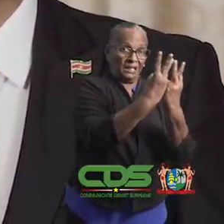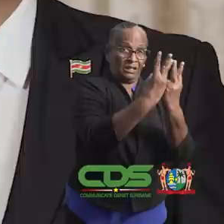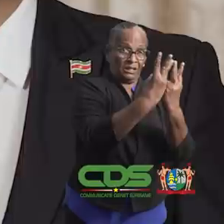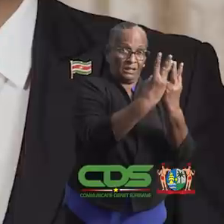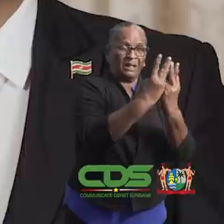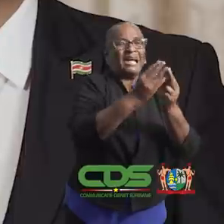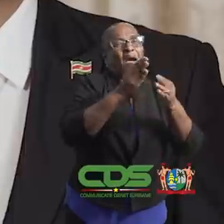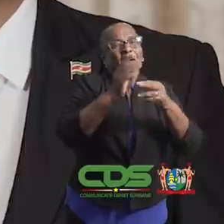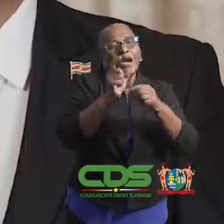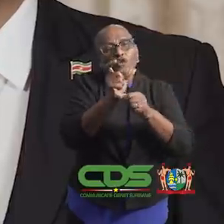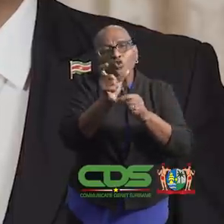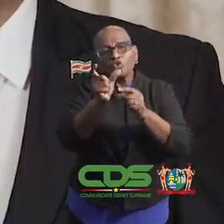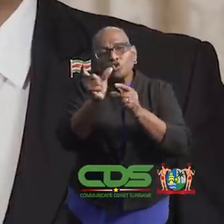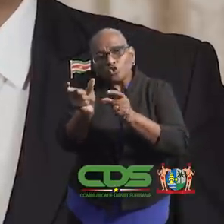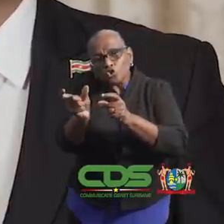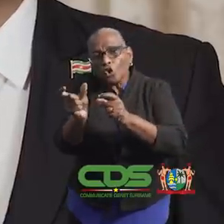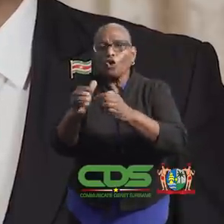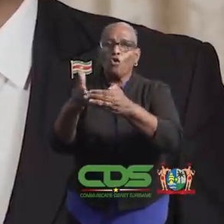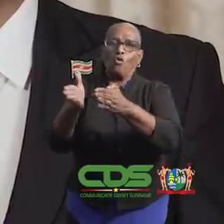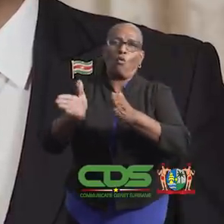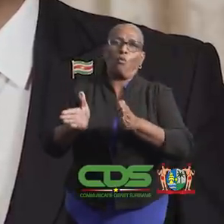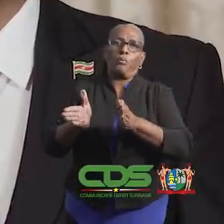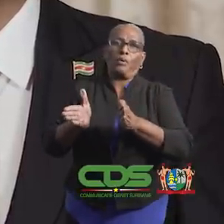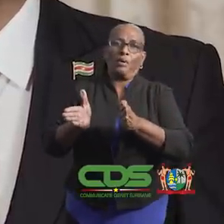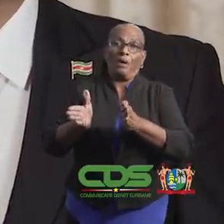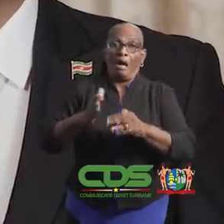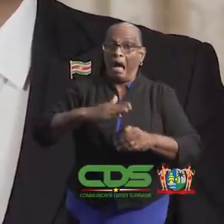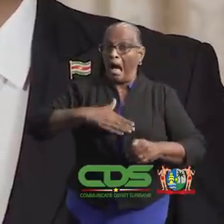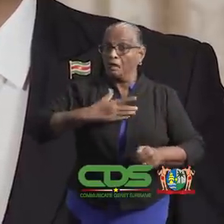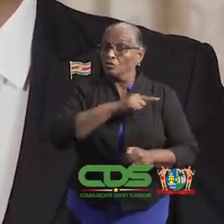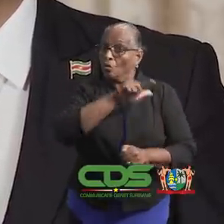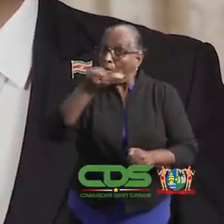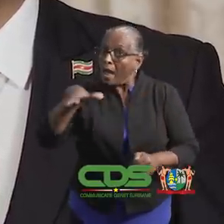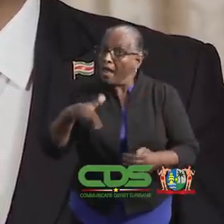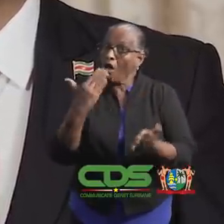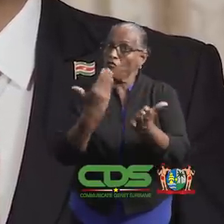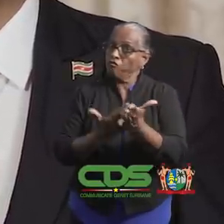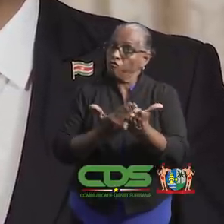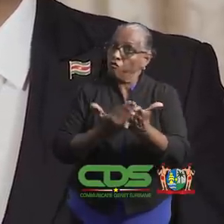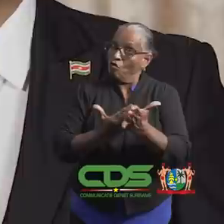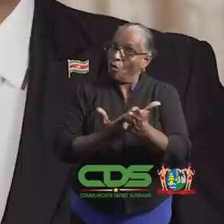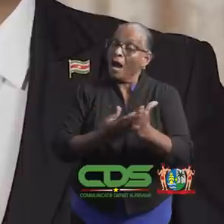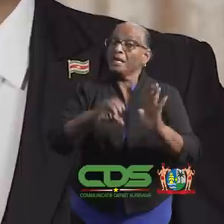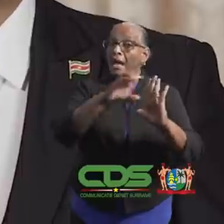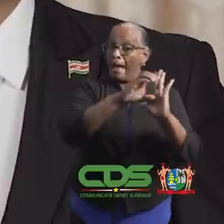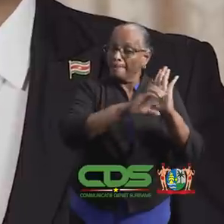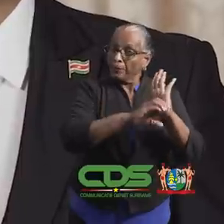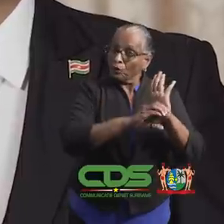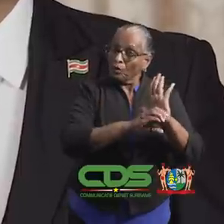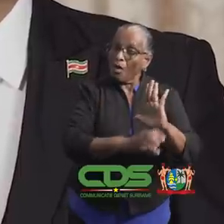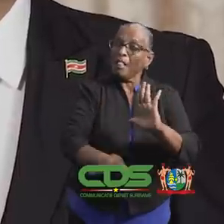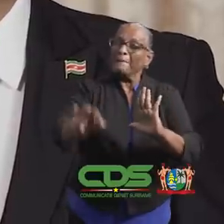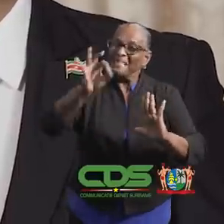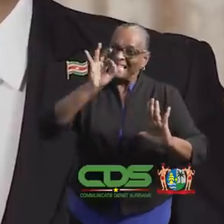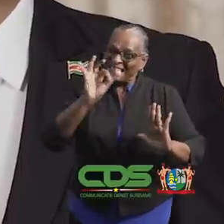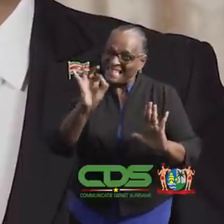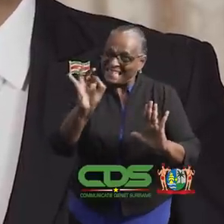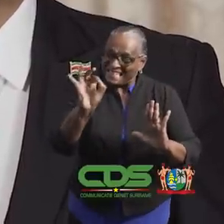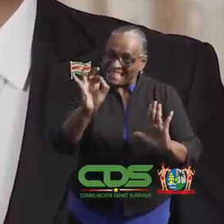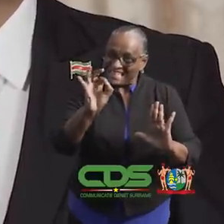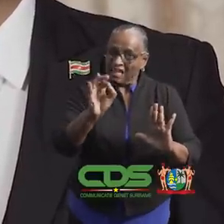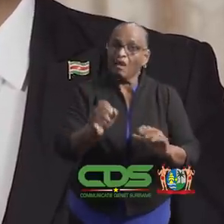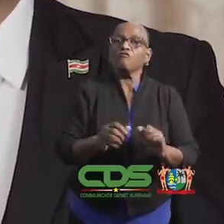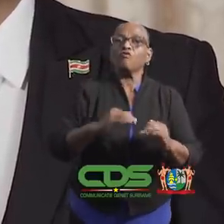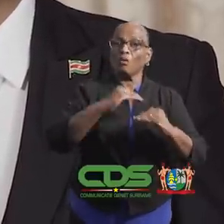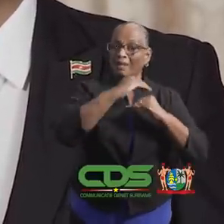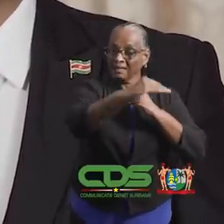geopend voor personenverkeer, mits wordt voldaan aan de voorwaarden en protocollen specifiek geldend voor het